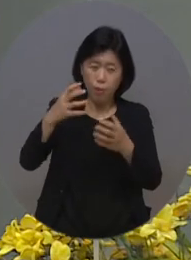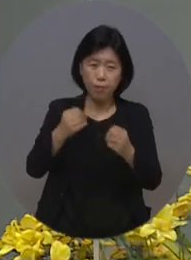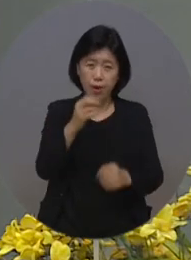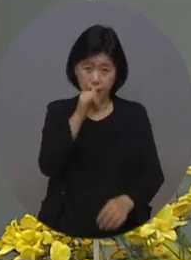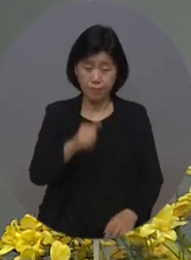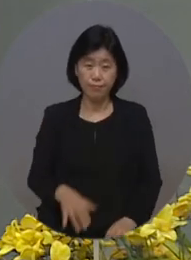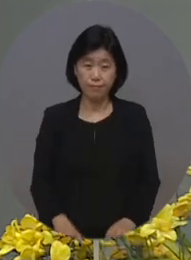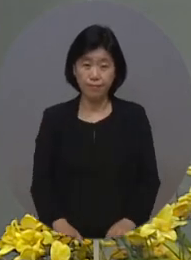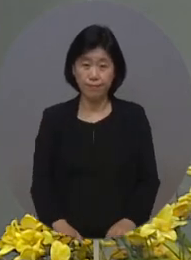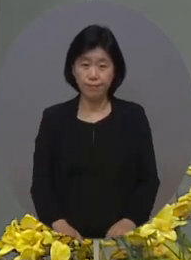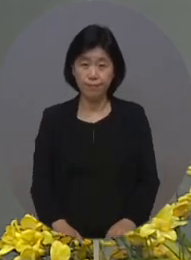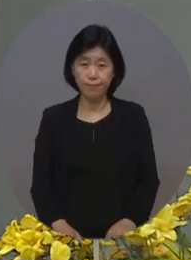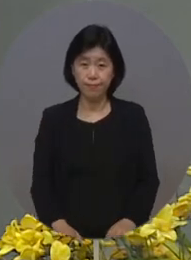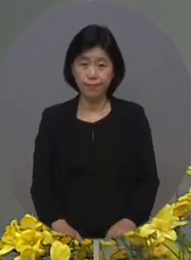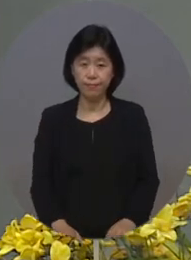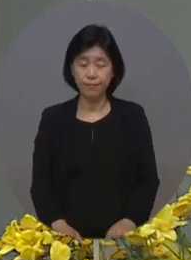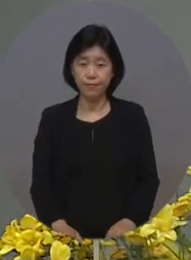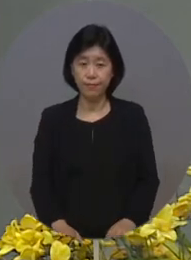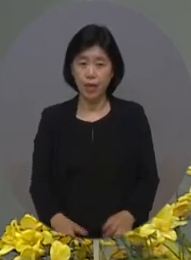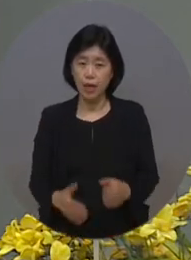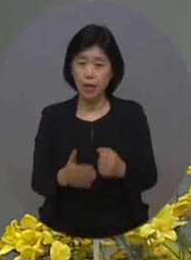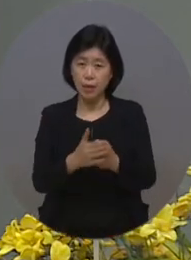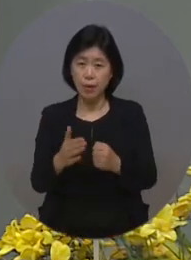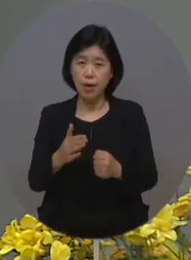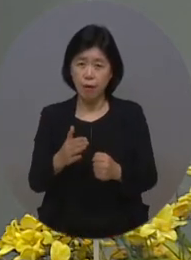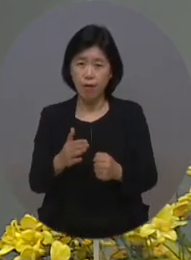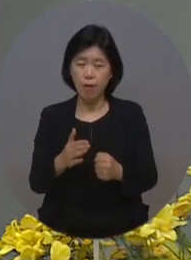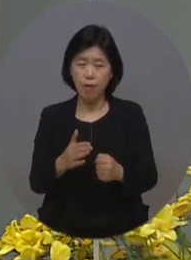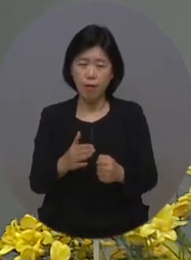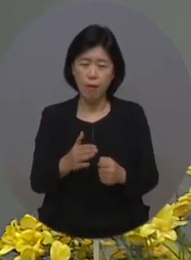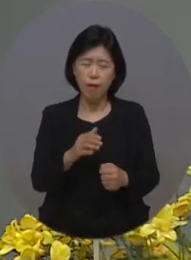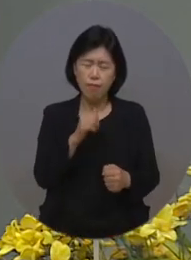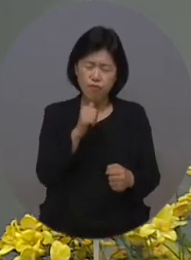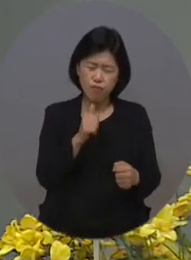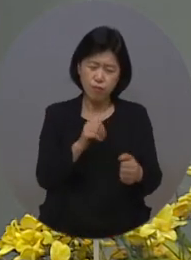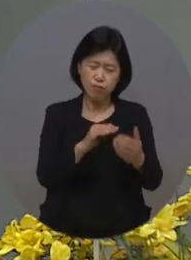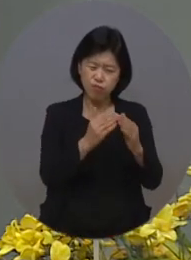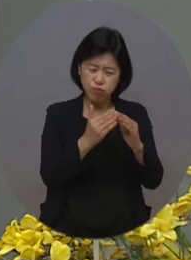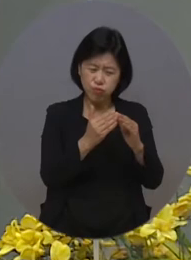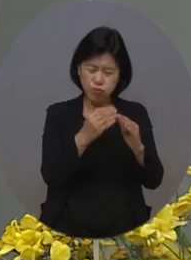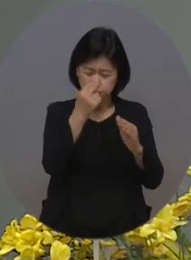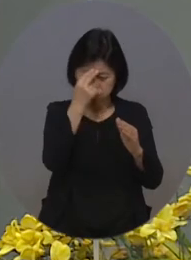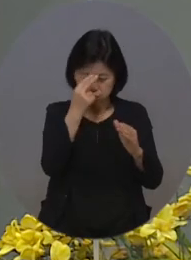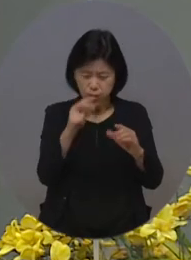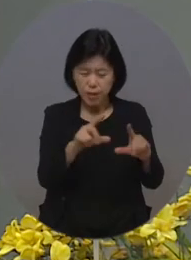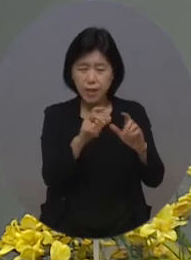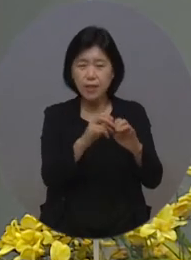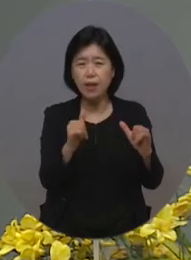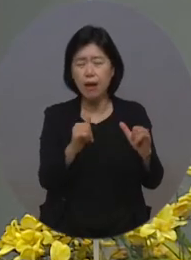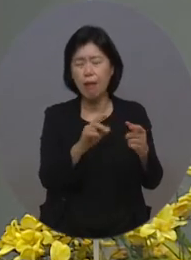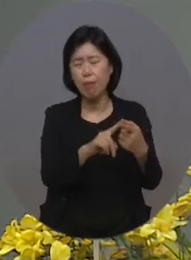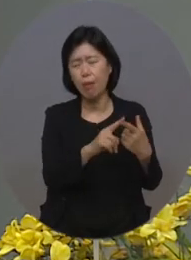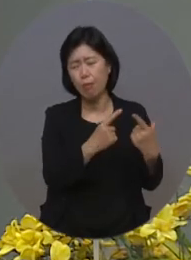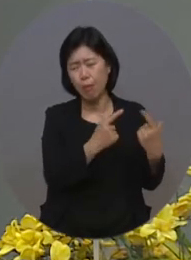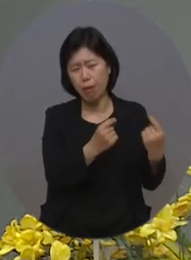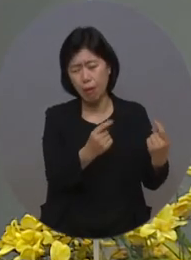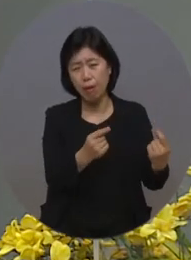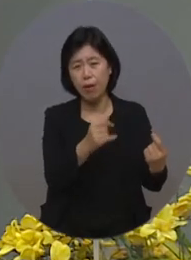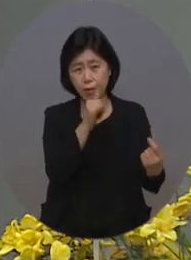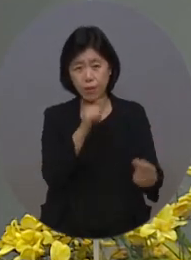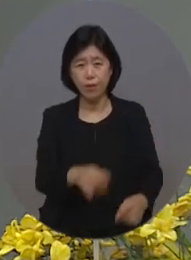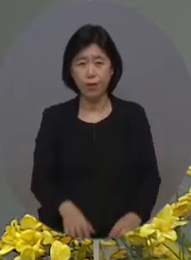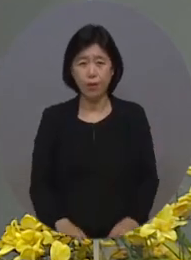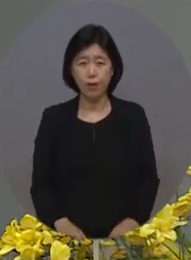그 카 그러다 보니까 어려운 것들을 계속 빈곤 아콘 아니에요 맞습니다 예 그리고 의석 에 있는 분들은